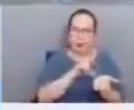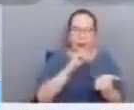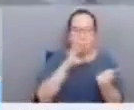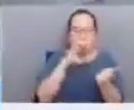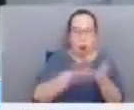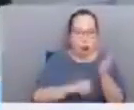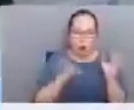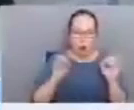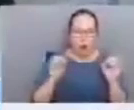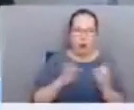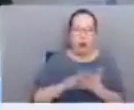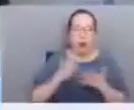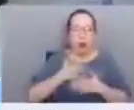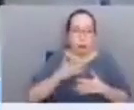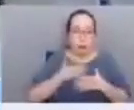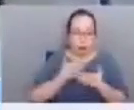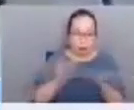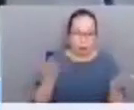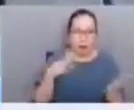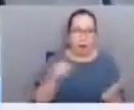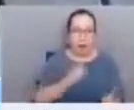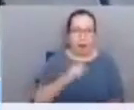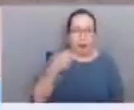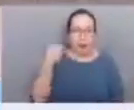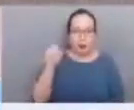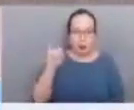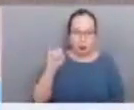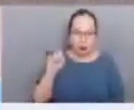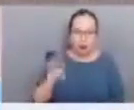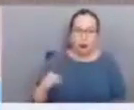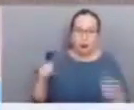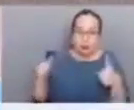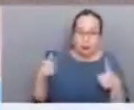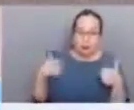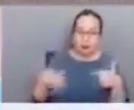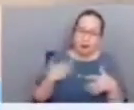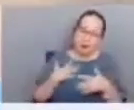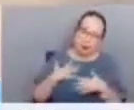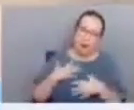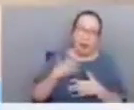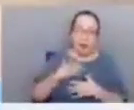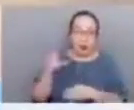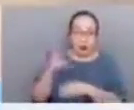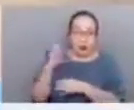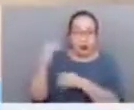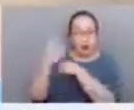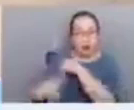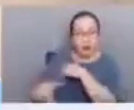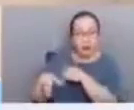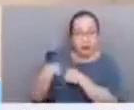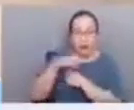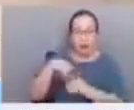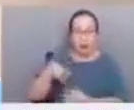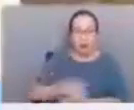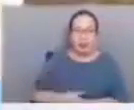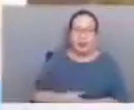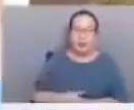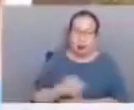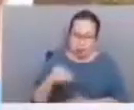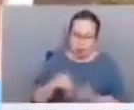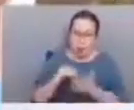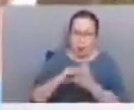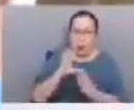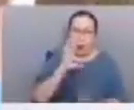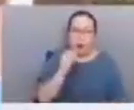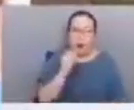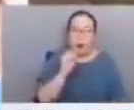mag-avail kayo dito. Isipin mo, Yusek Rocky, ha? Wala kang babayaran for the next 4 years. Tapos halimbawa, graduate na yung anak